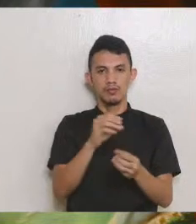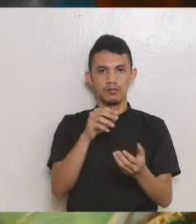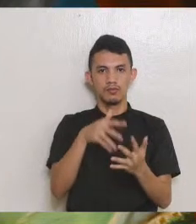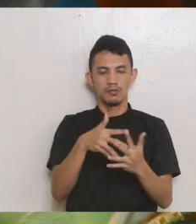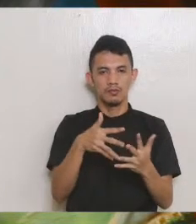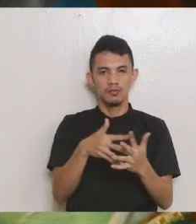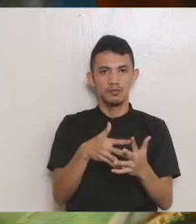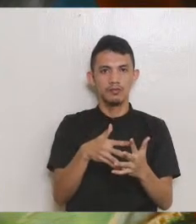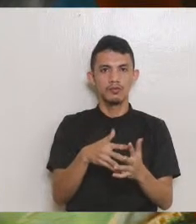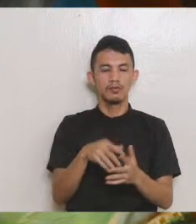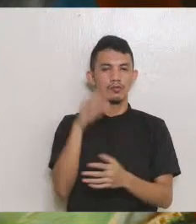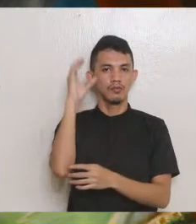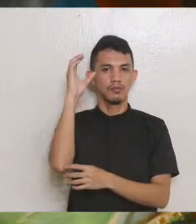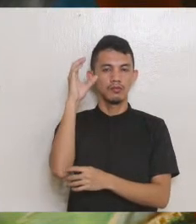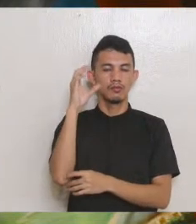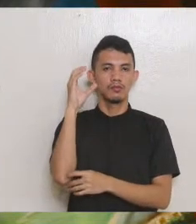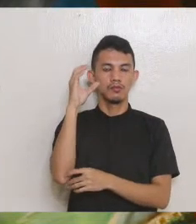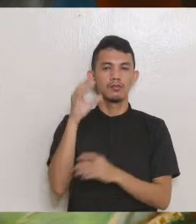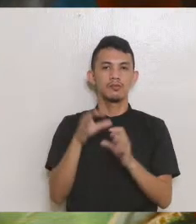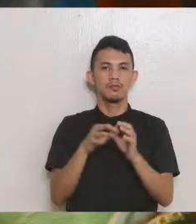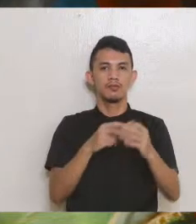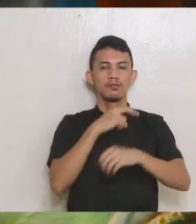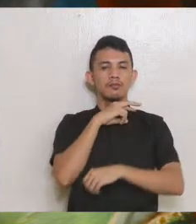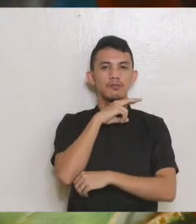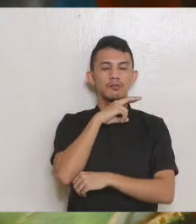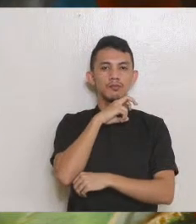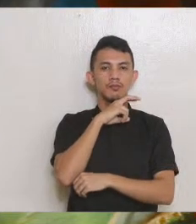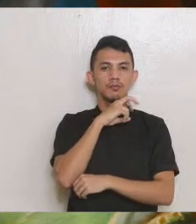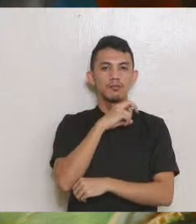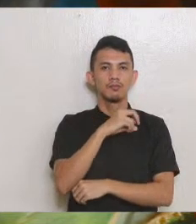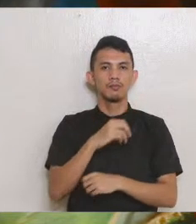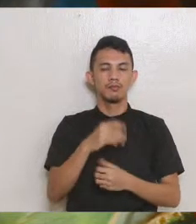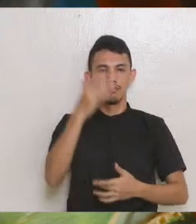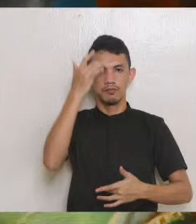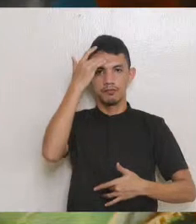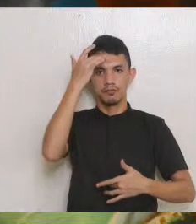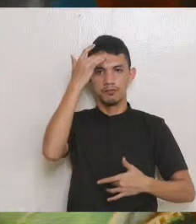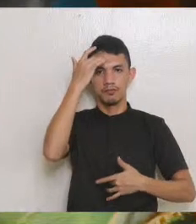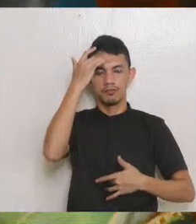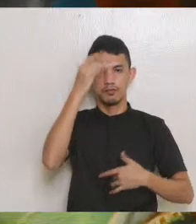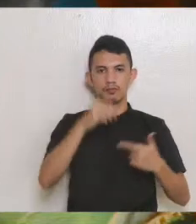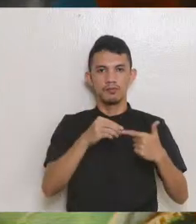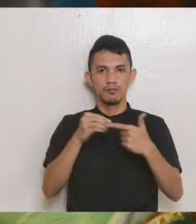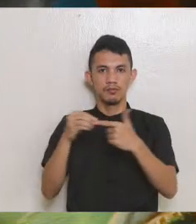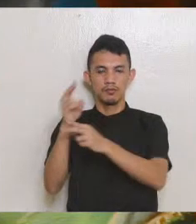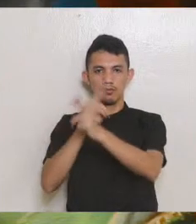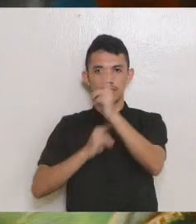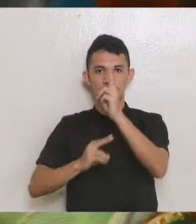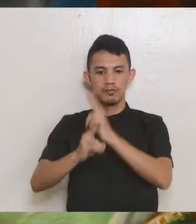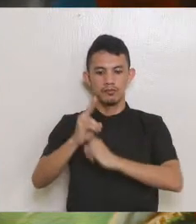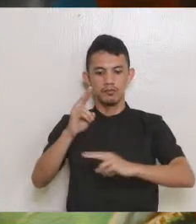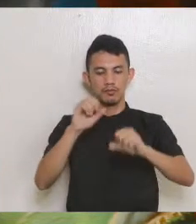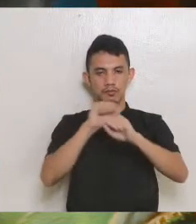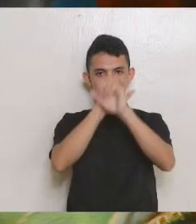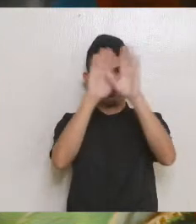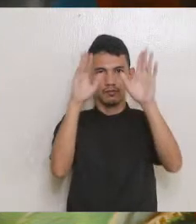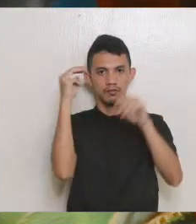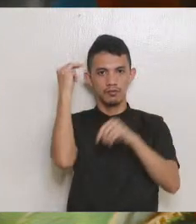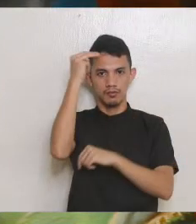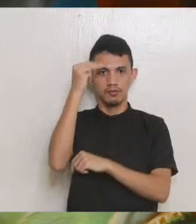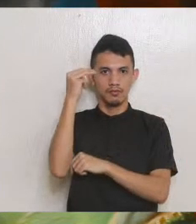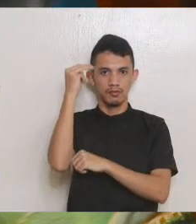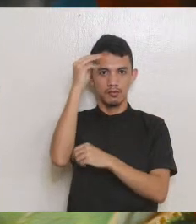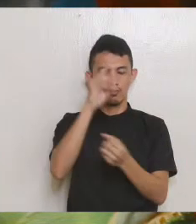virus nga nagdala sa makalilisang nga sakit. Giyahi ang mga kamot ug lamdagi ang mga hunahuna sa